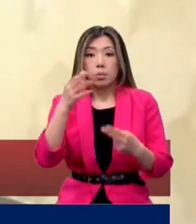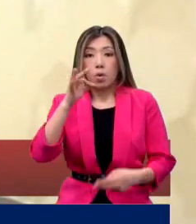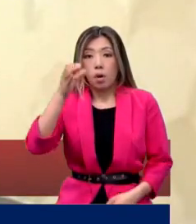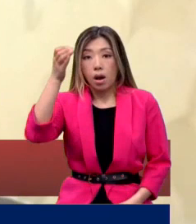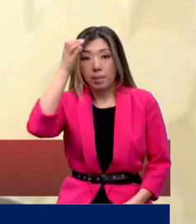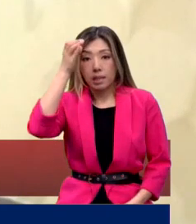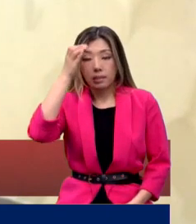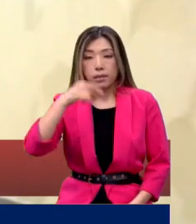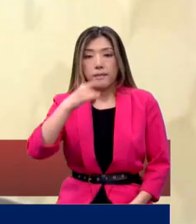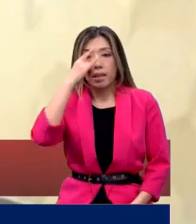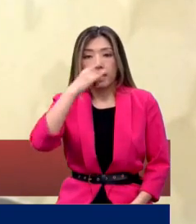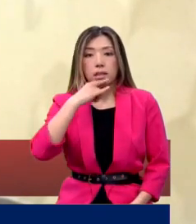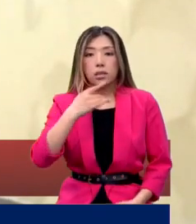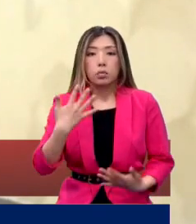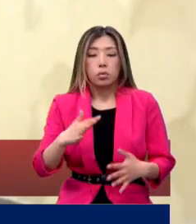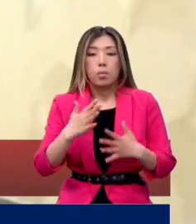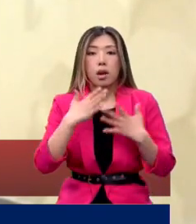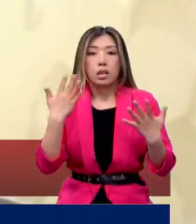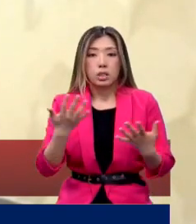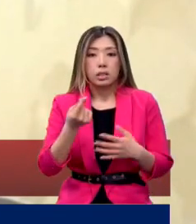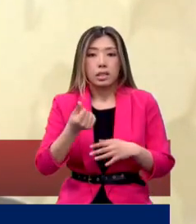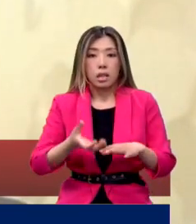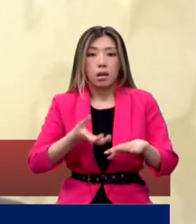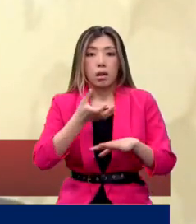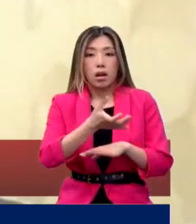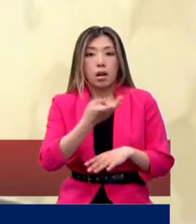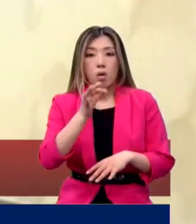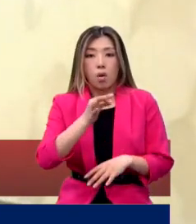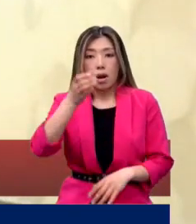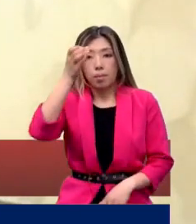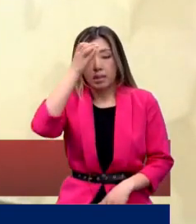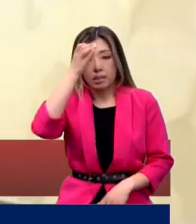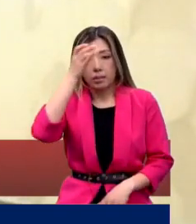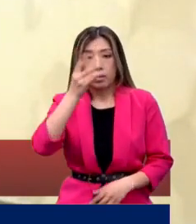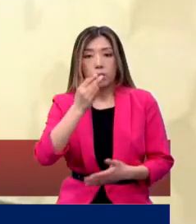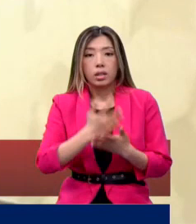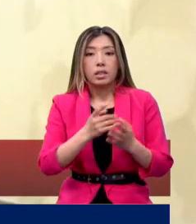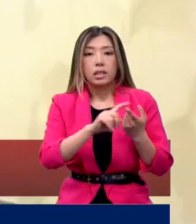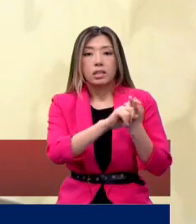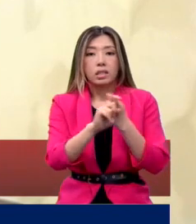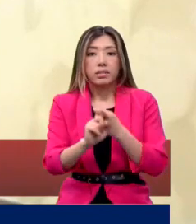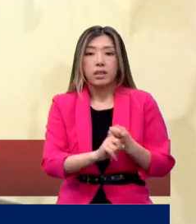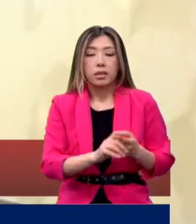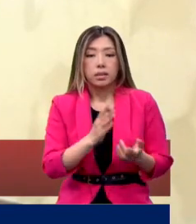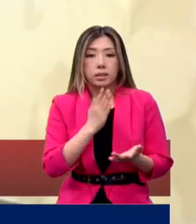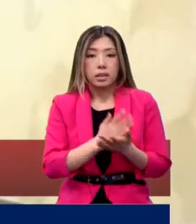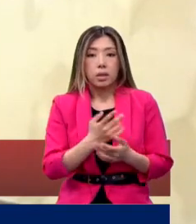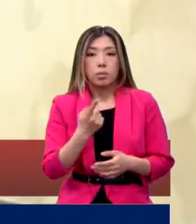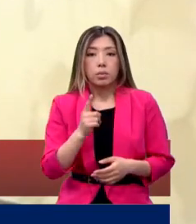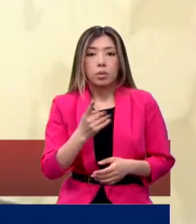Казахстане достаточно большие инвестиции в образование. Но здесь несколько факторов переплетаются, потому что у нас все-таки